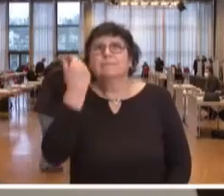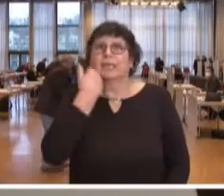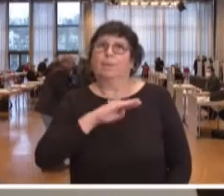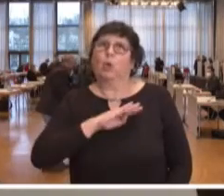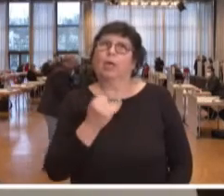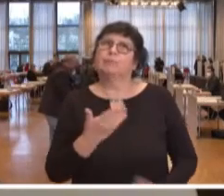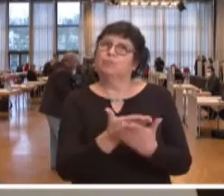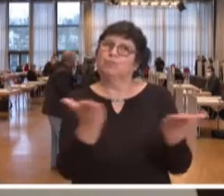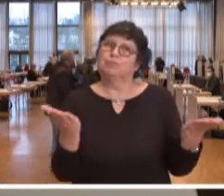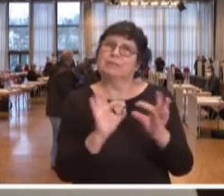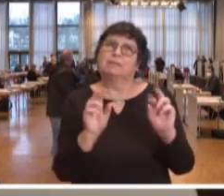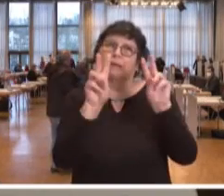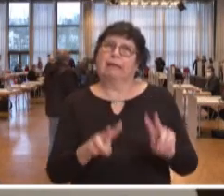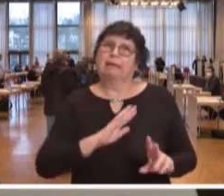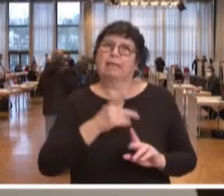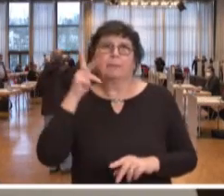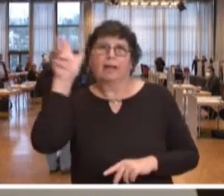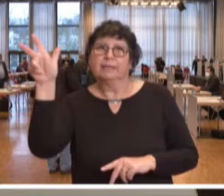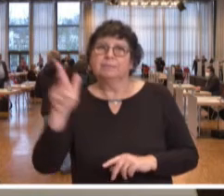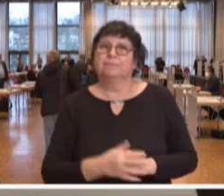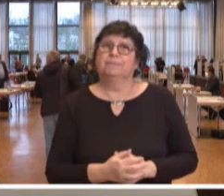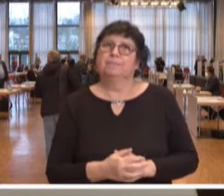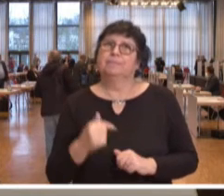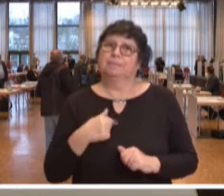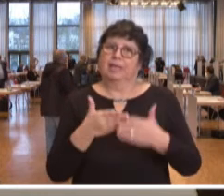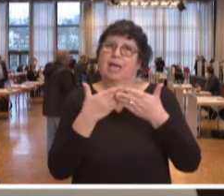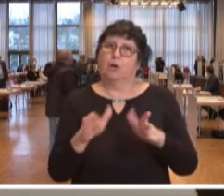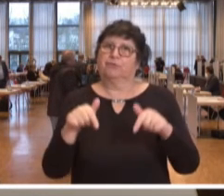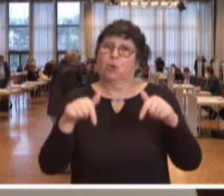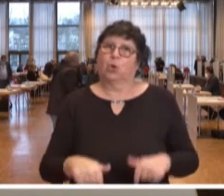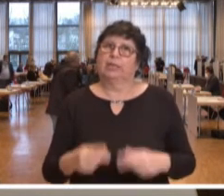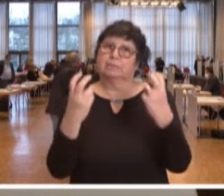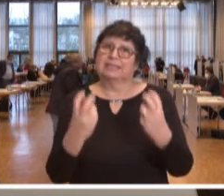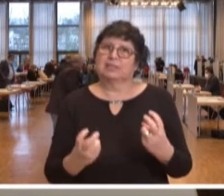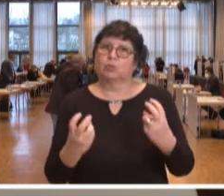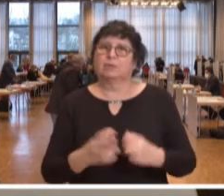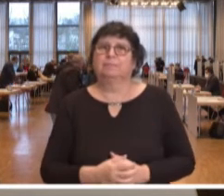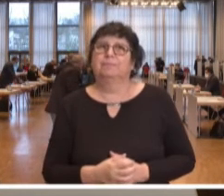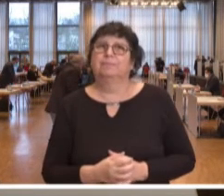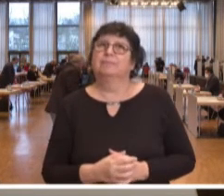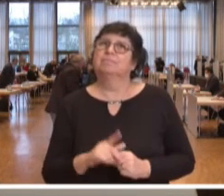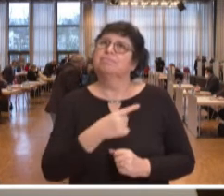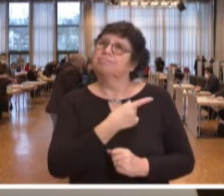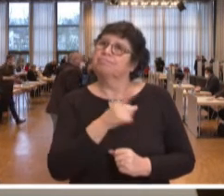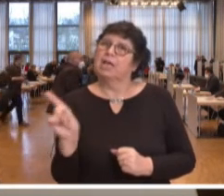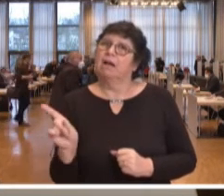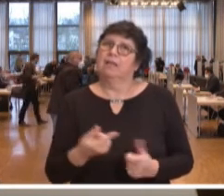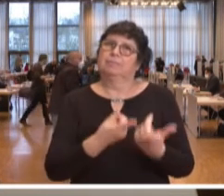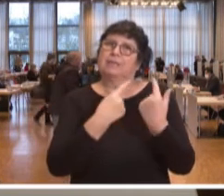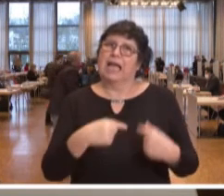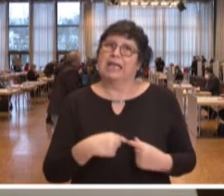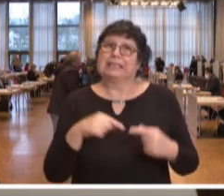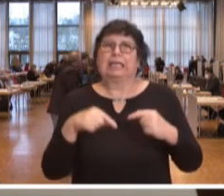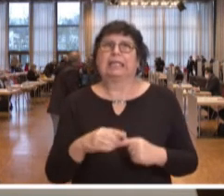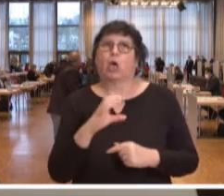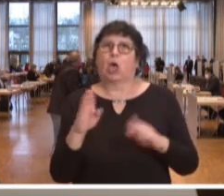Liebe Kolleginnen und Kollegen, meine sehr verehrten Damen und Herren, ich eröffne unsere heutige Plenarsitzung und darf Sie dazu recht herzlich